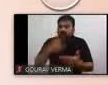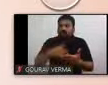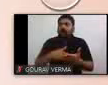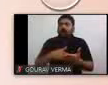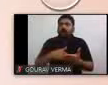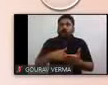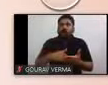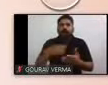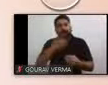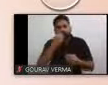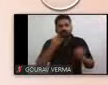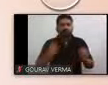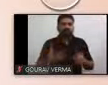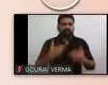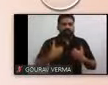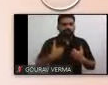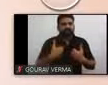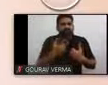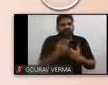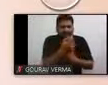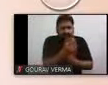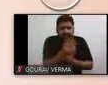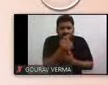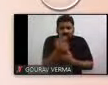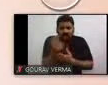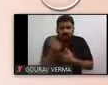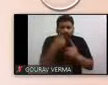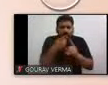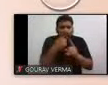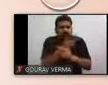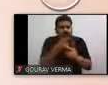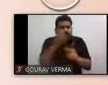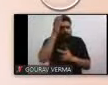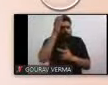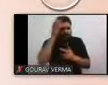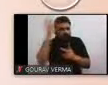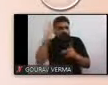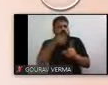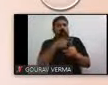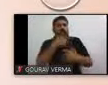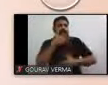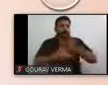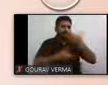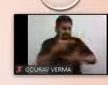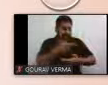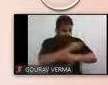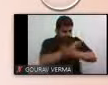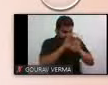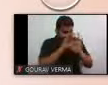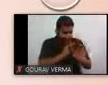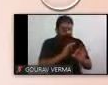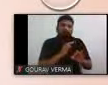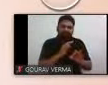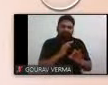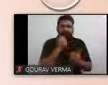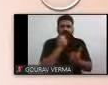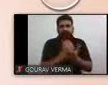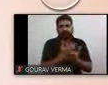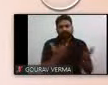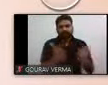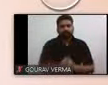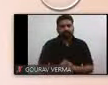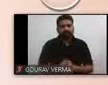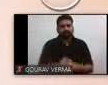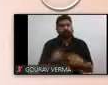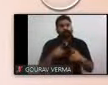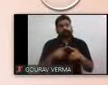भी खाना है. तो ये छोटे छोटे कंसेप्ट जो है उनको सिखा के तैयार करना पड़ेगा. एक बहुत